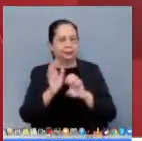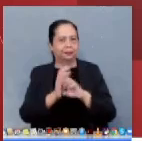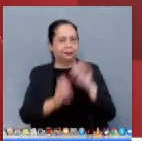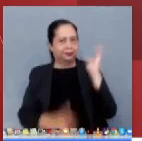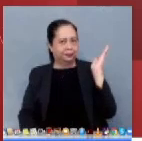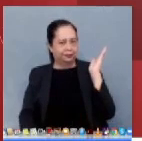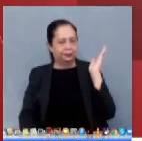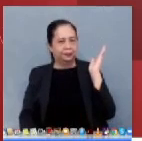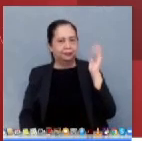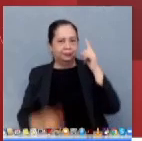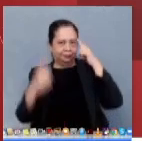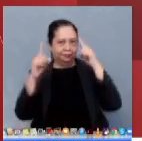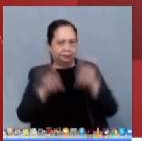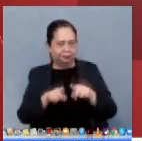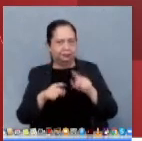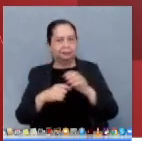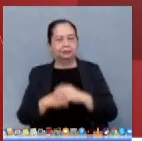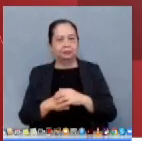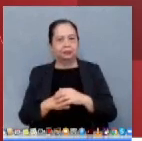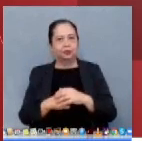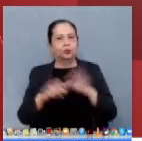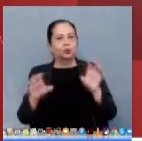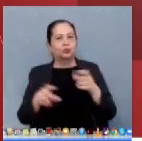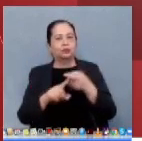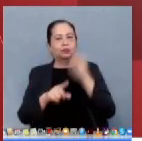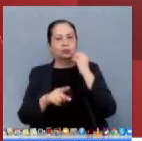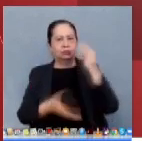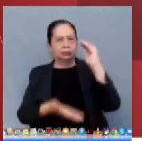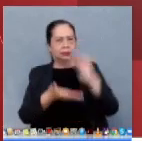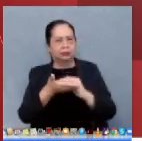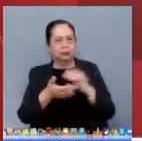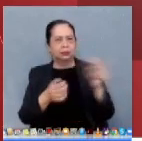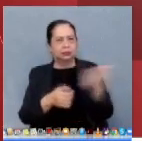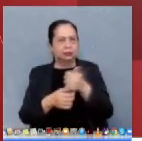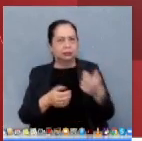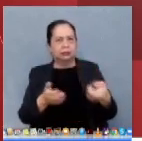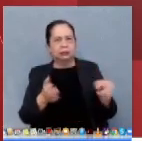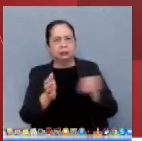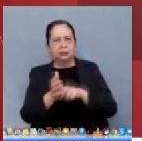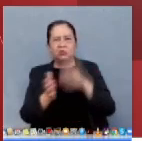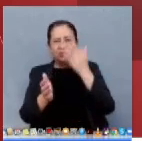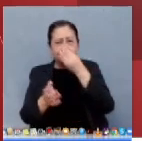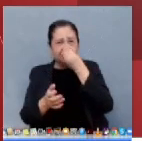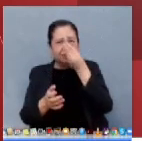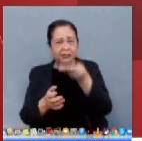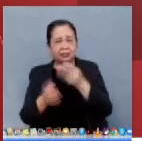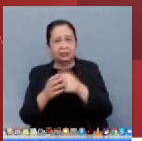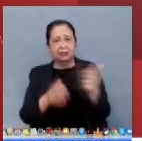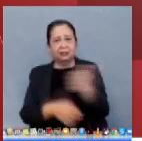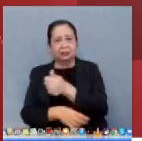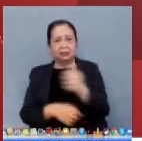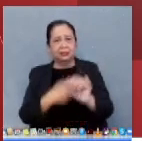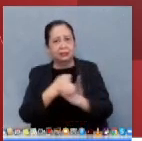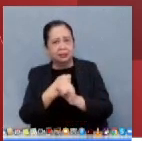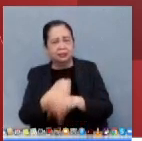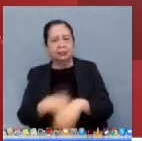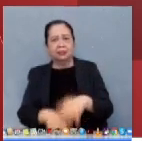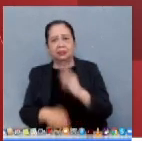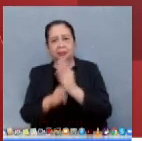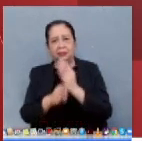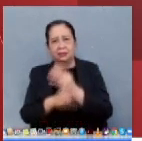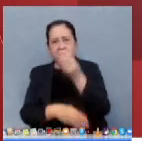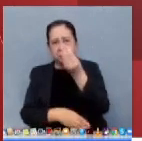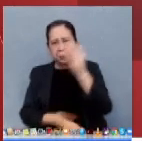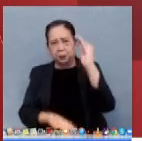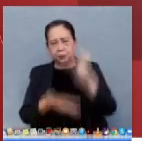sa work-from-home setup para mabawasan ang mga pasahero dahil konti na ang mga bumabiyahing jeep at bus. Yung mga kailangan na lang